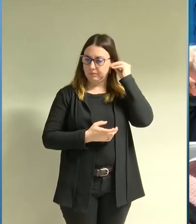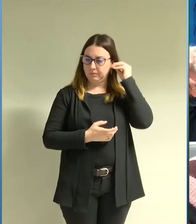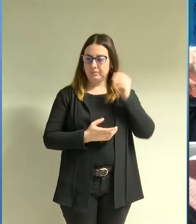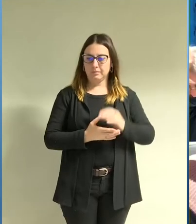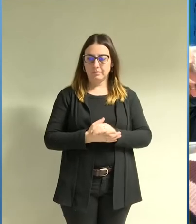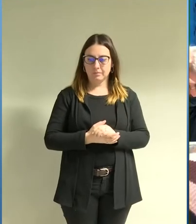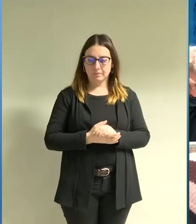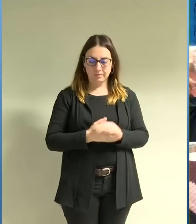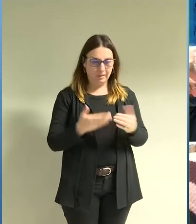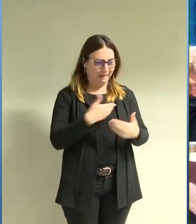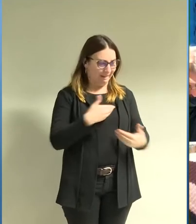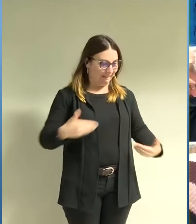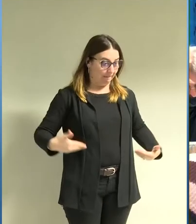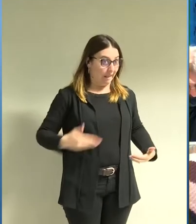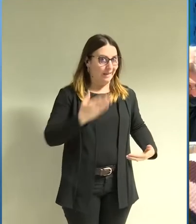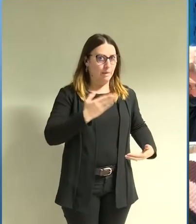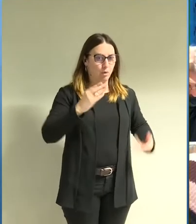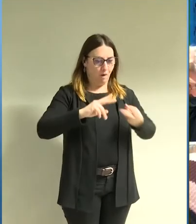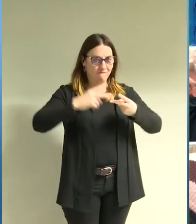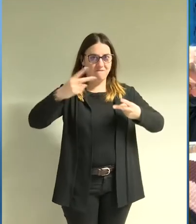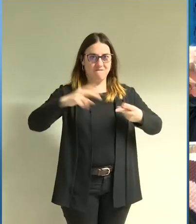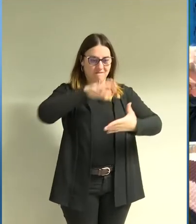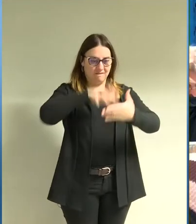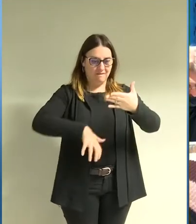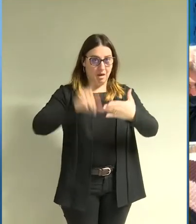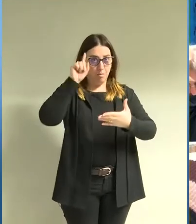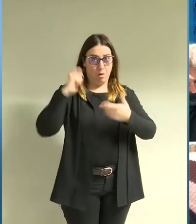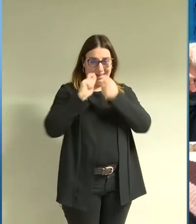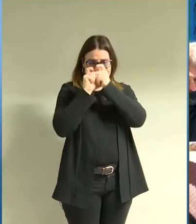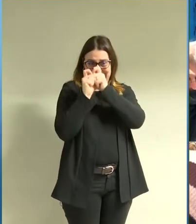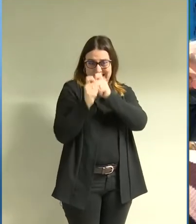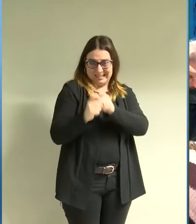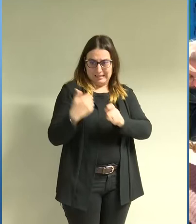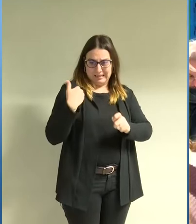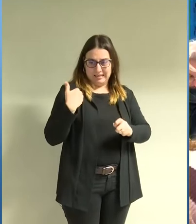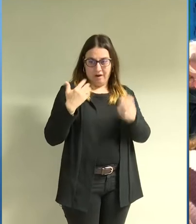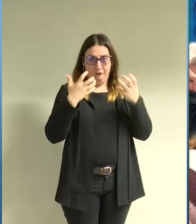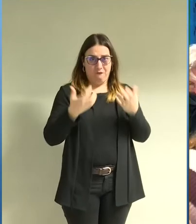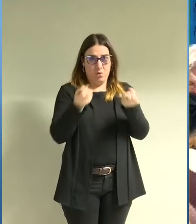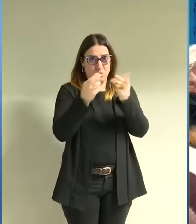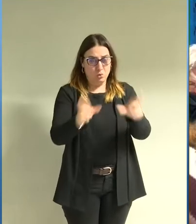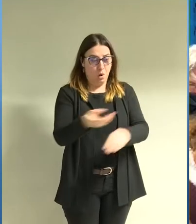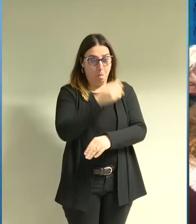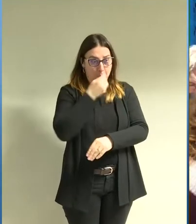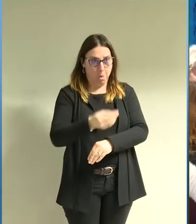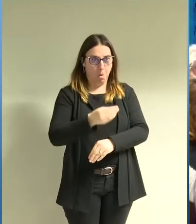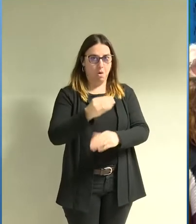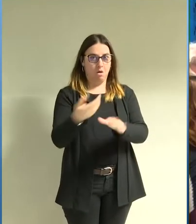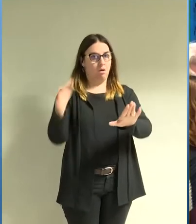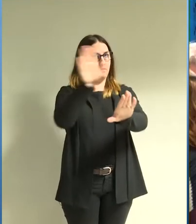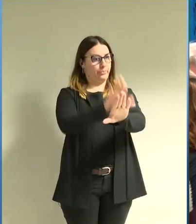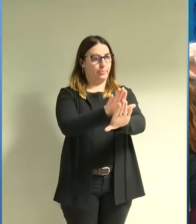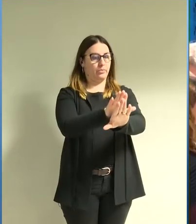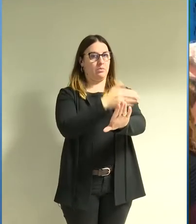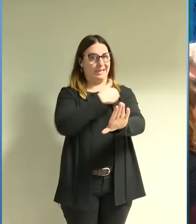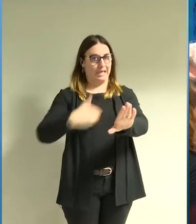non mais le dernier j'ai besoin du dernier parce qu'on a modifié un tout petit peu encore tout à l'heure dans le choix est sûr d'avoir effectivement le haut de gamme